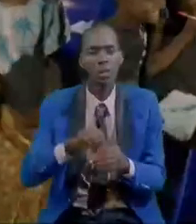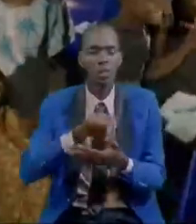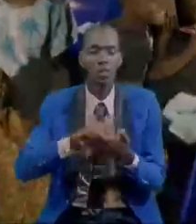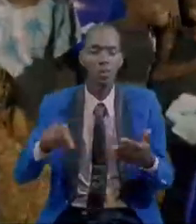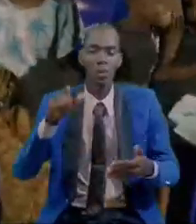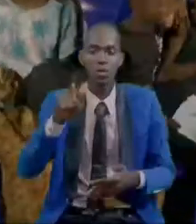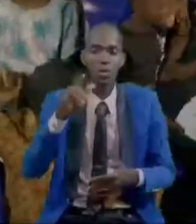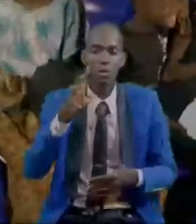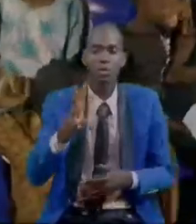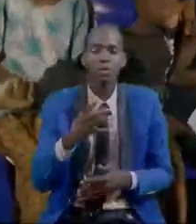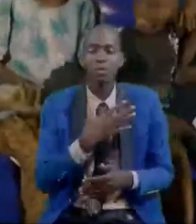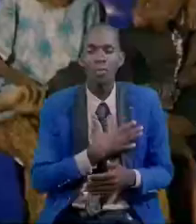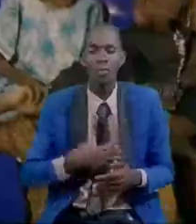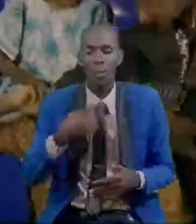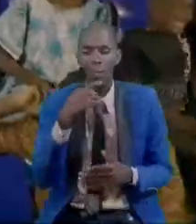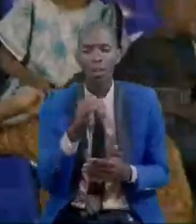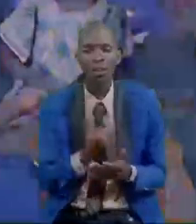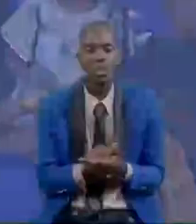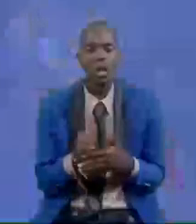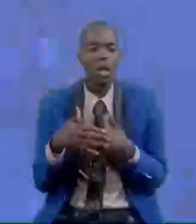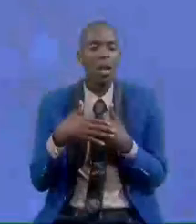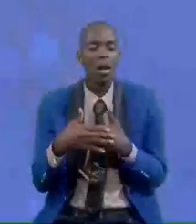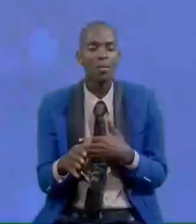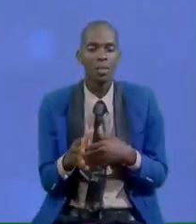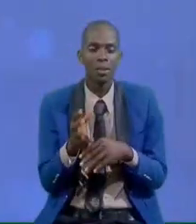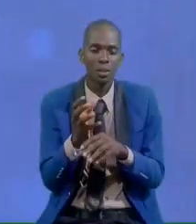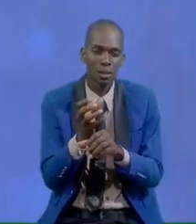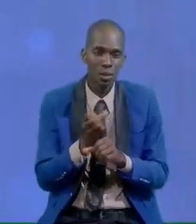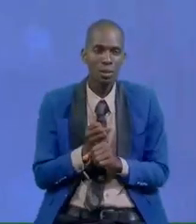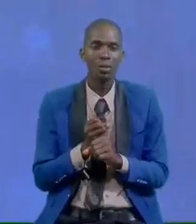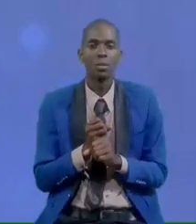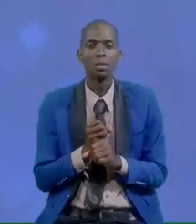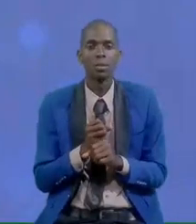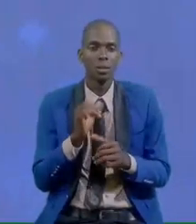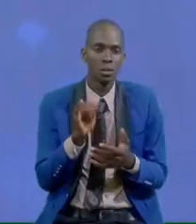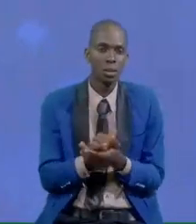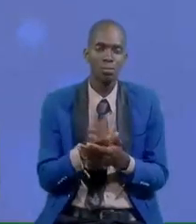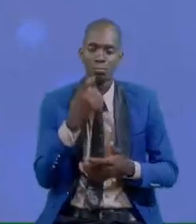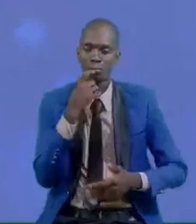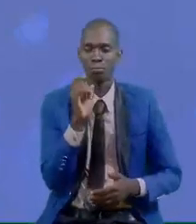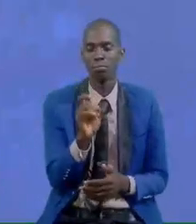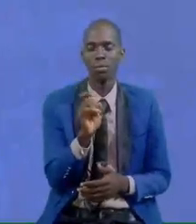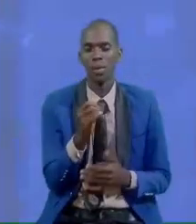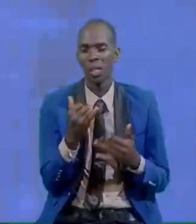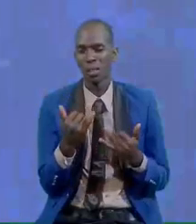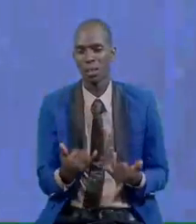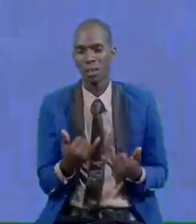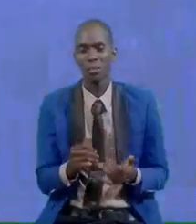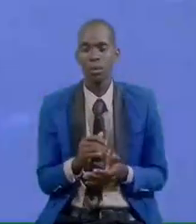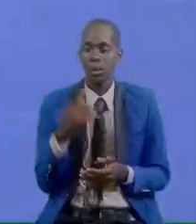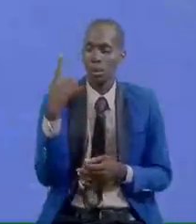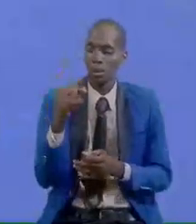Verset 24 dit, le geôlier ayant reçu cet ordre, maintenant, le